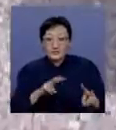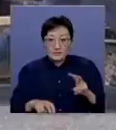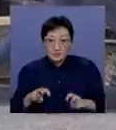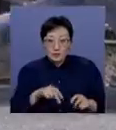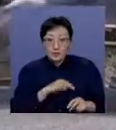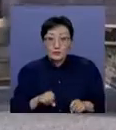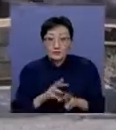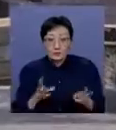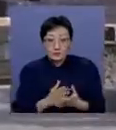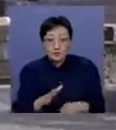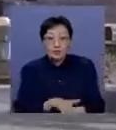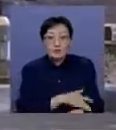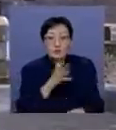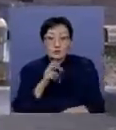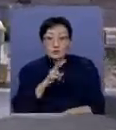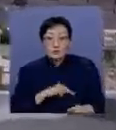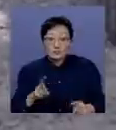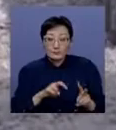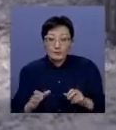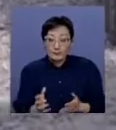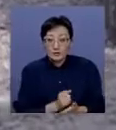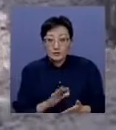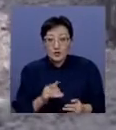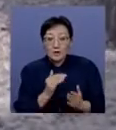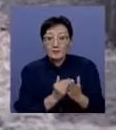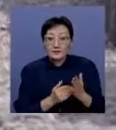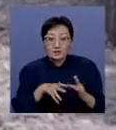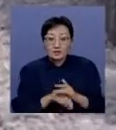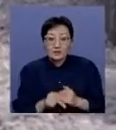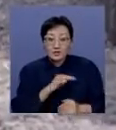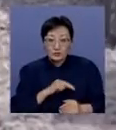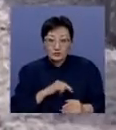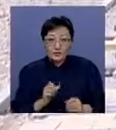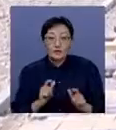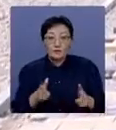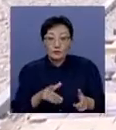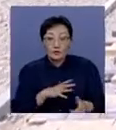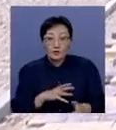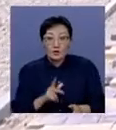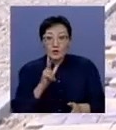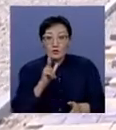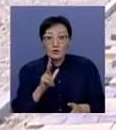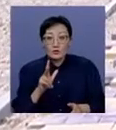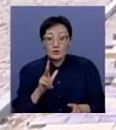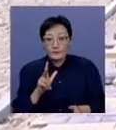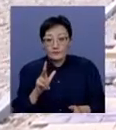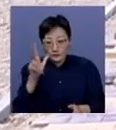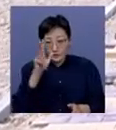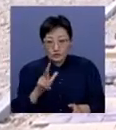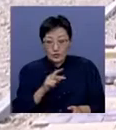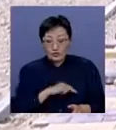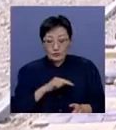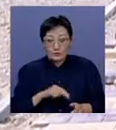жұмыспен қамтылды. Ұзақ уақыт жұмыс таппай жүрген азаматтар бағдарлама аясында еңбекке тартылды. Үш ай жұмыссыз жүрдім,